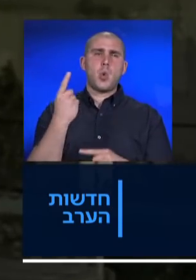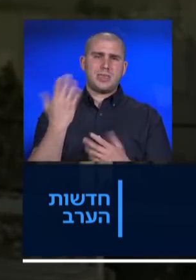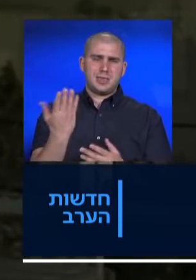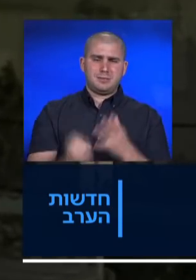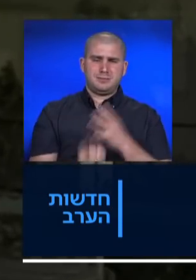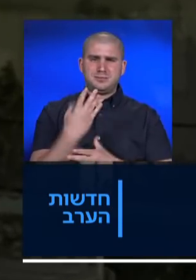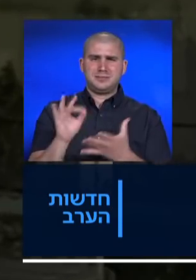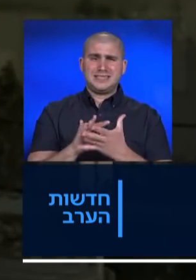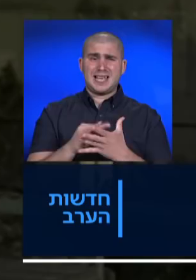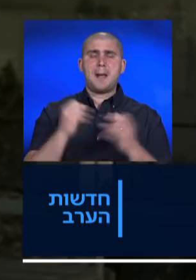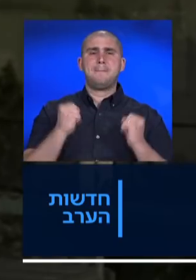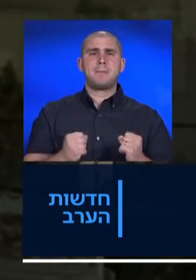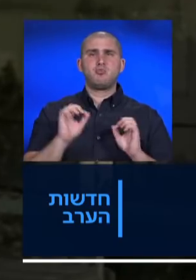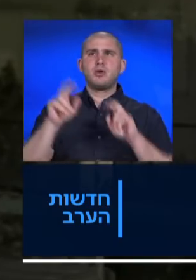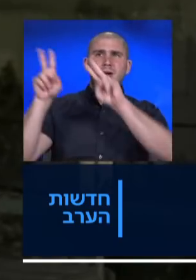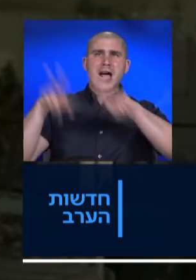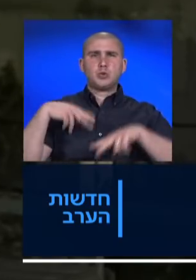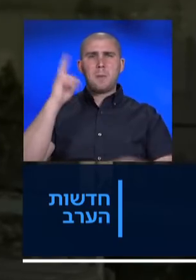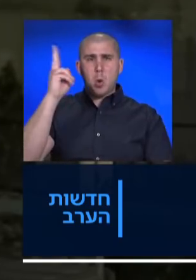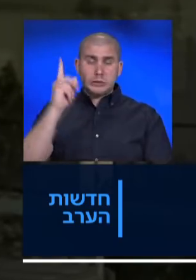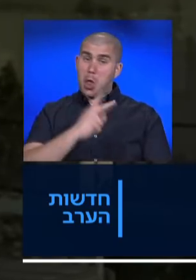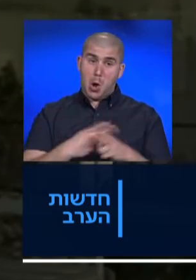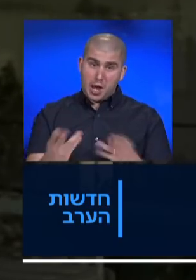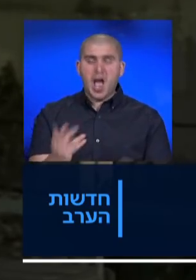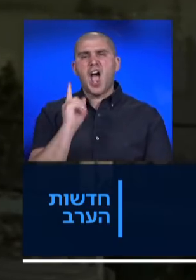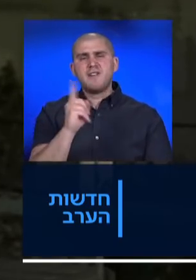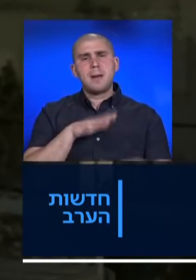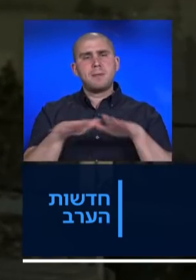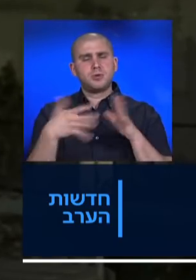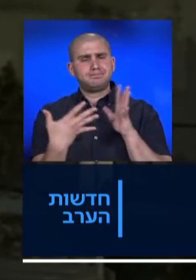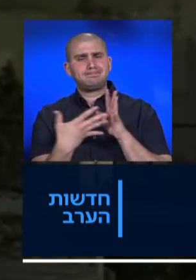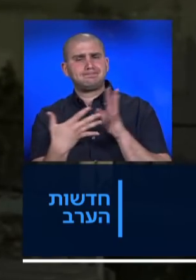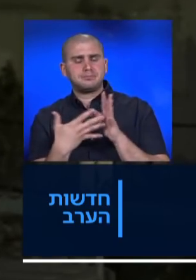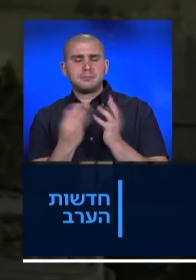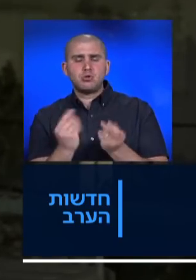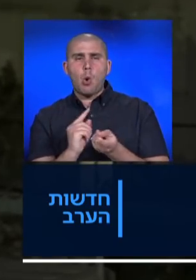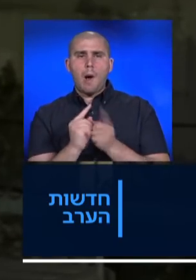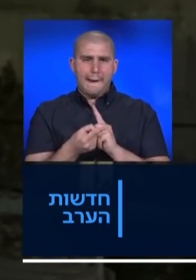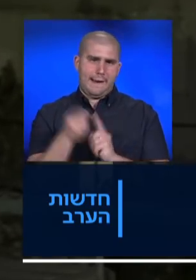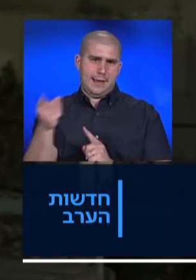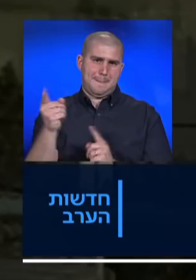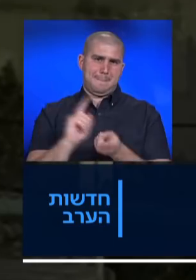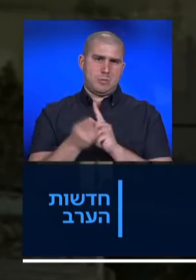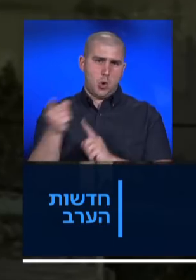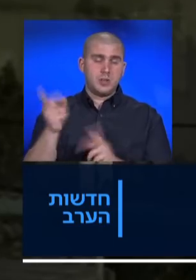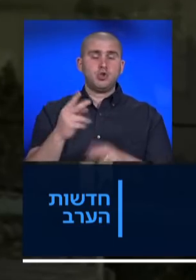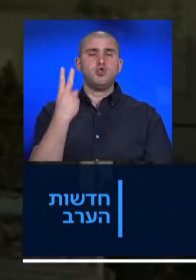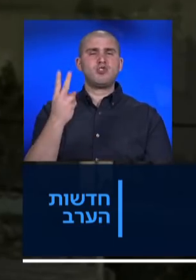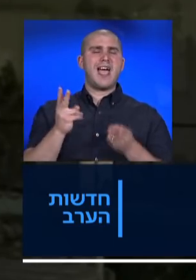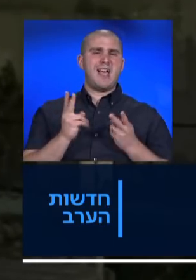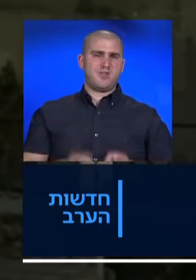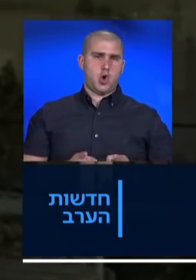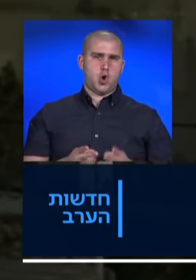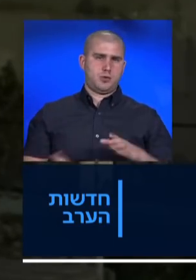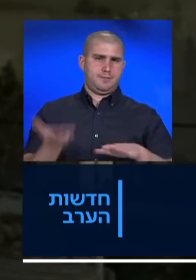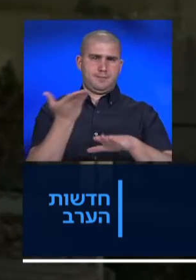עבור השבים מחול ולא רק, אבל הממשלה בוחנת כעת חלופות לאפשרות הזו. יש שתי אפשרויות מרכזיות שנמצאות כעת